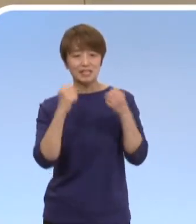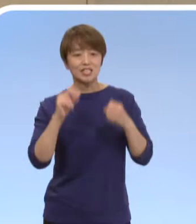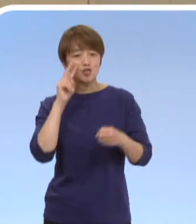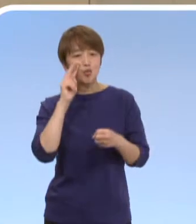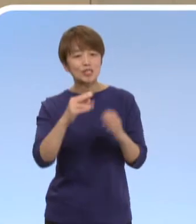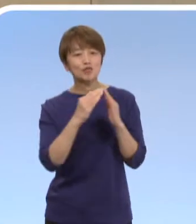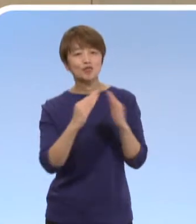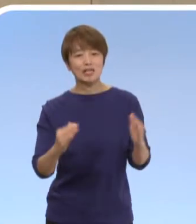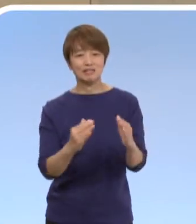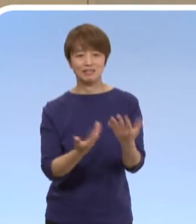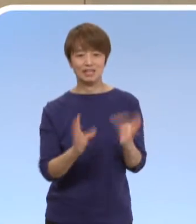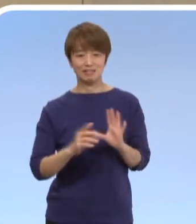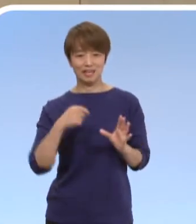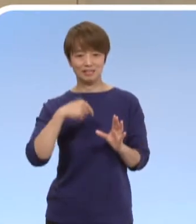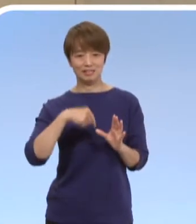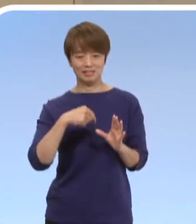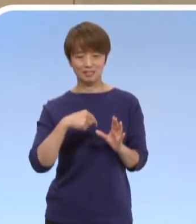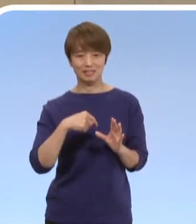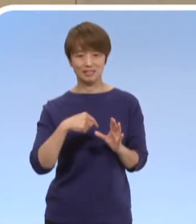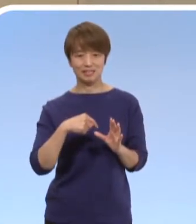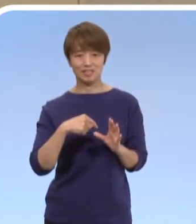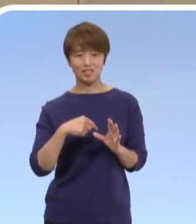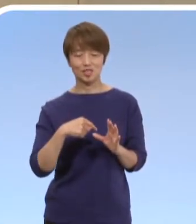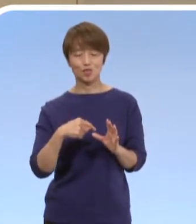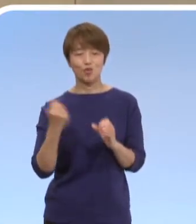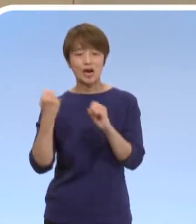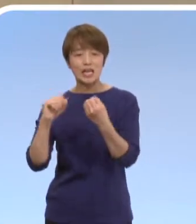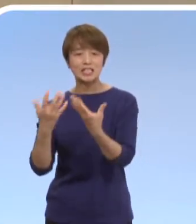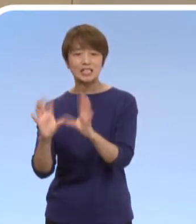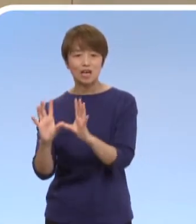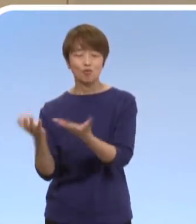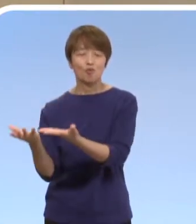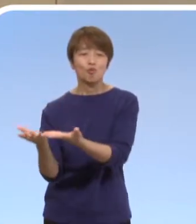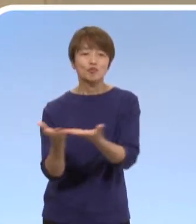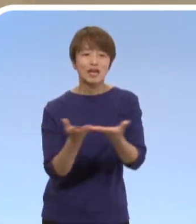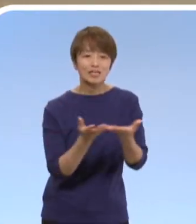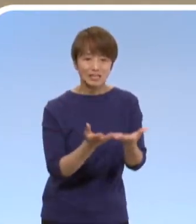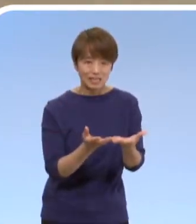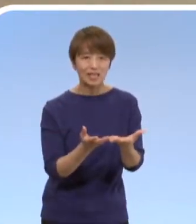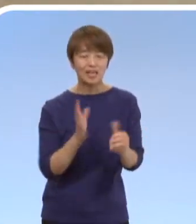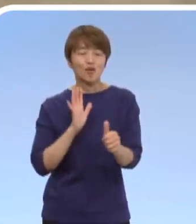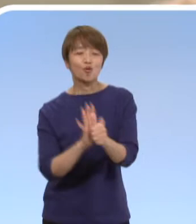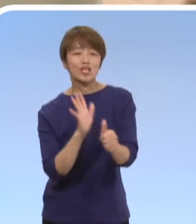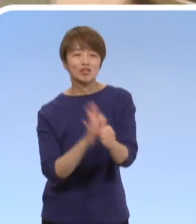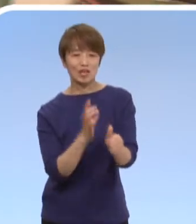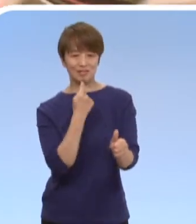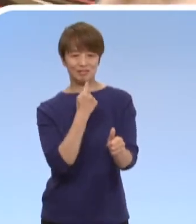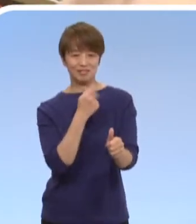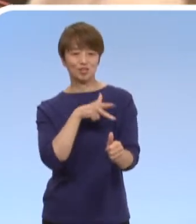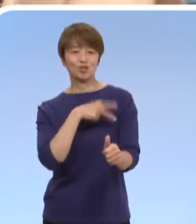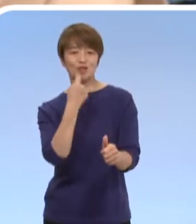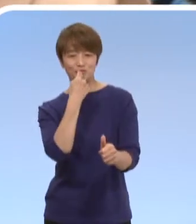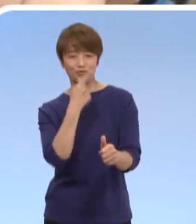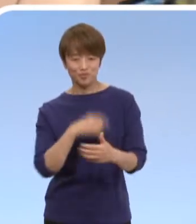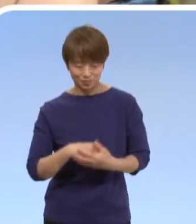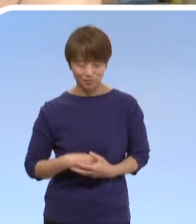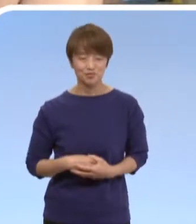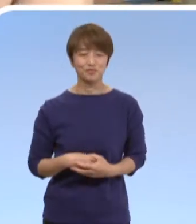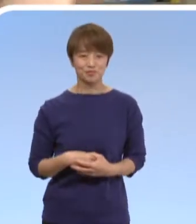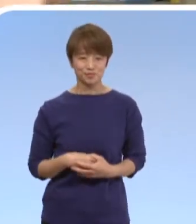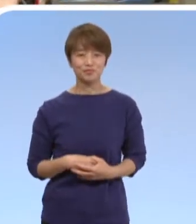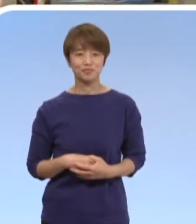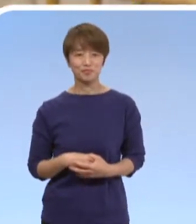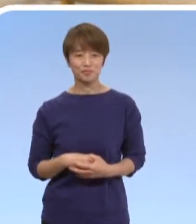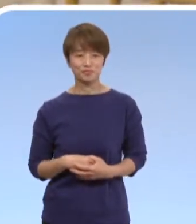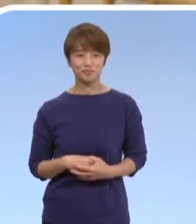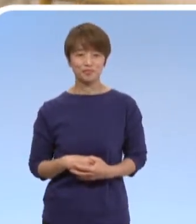を鑑賞する会なんですね。で今日今劇団さんをお迎えしてその搬入のお手伝いをしています。私たちはスタッフなんです。 あ、そ